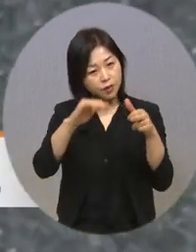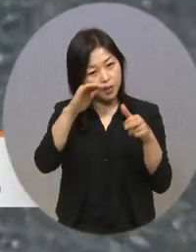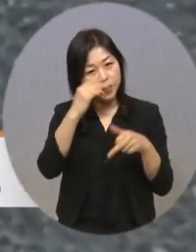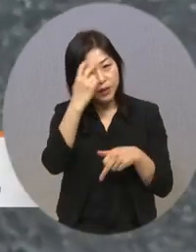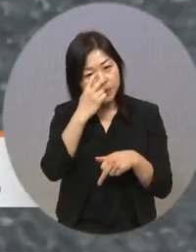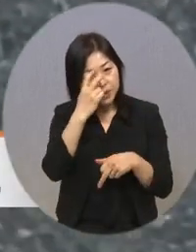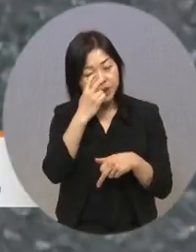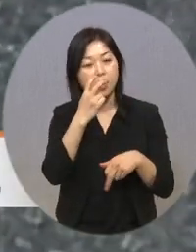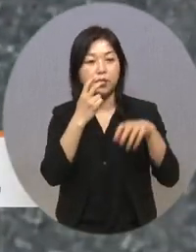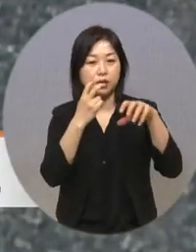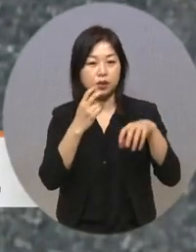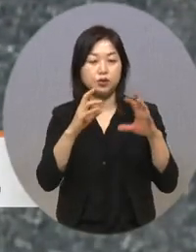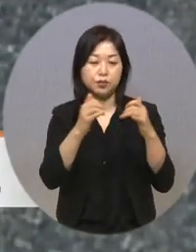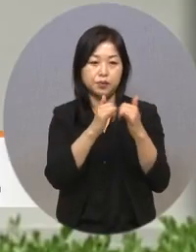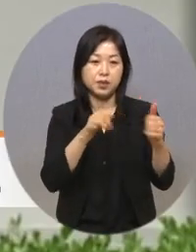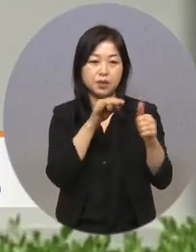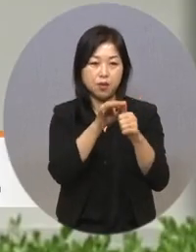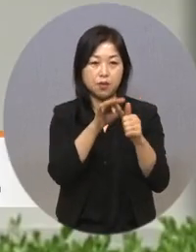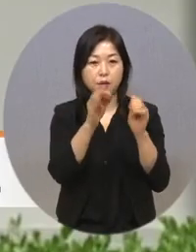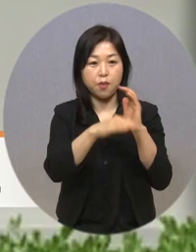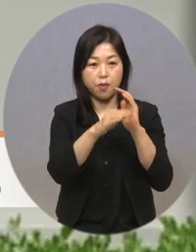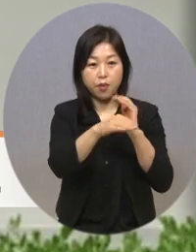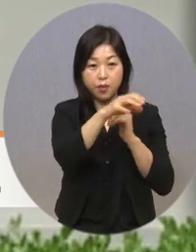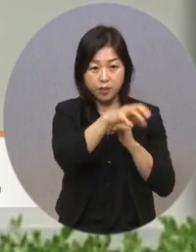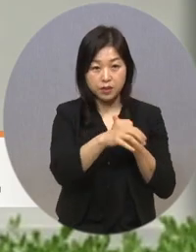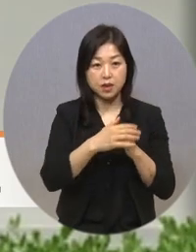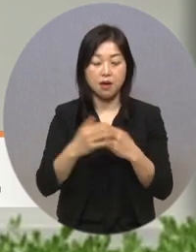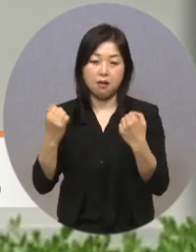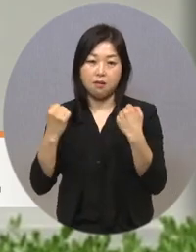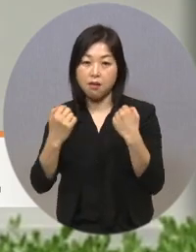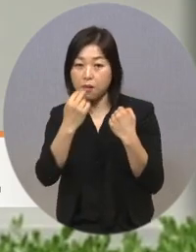장애정도심사기관인 국민연금공단이 건강보험공단,